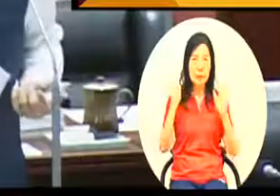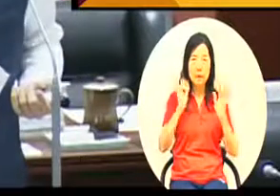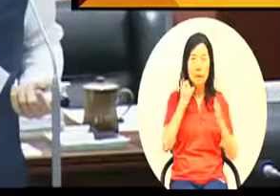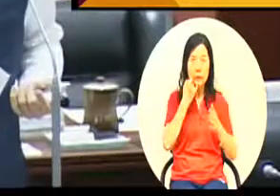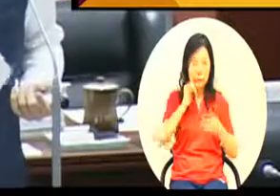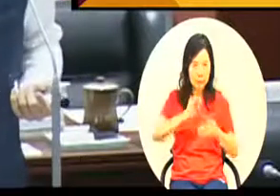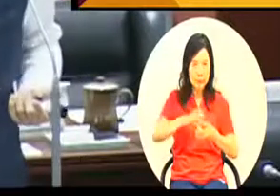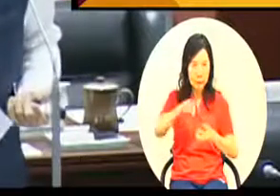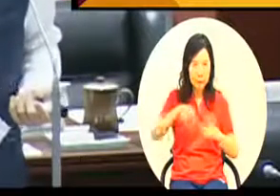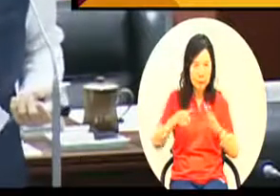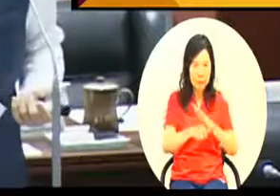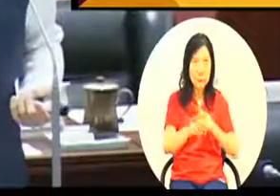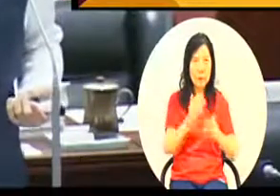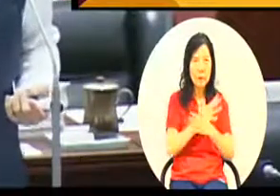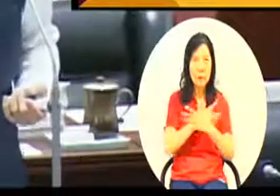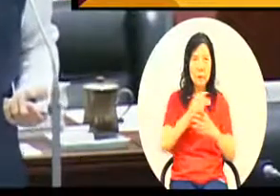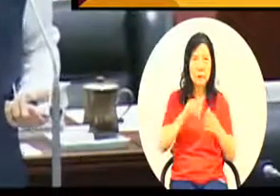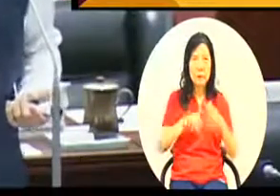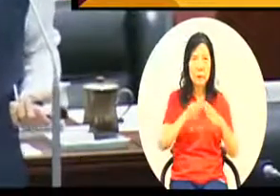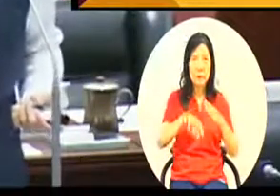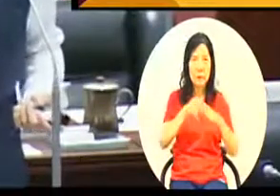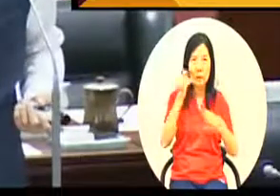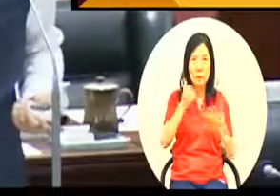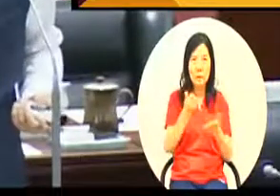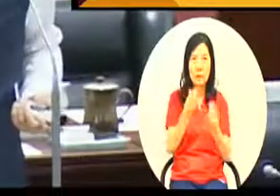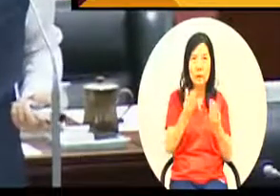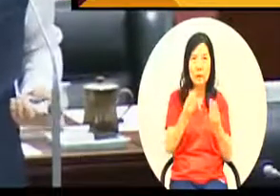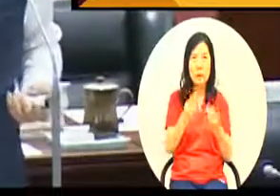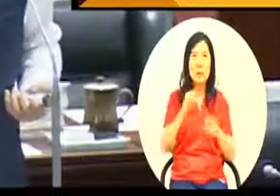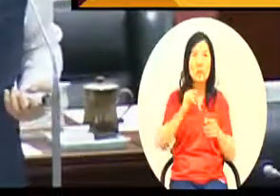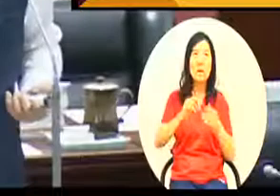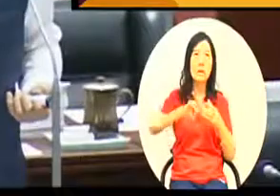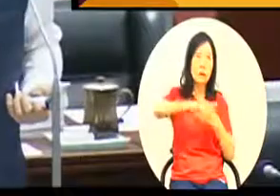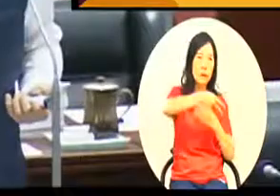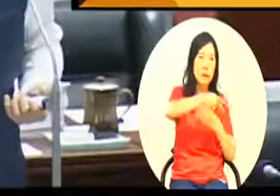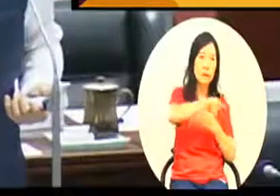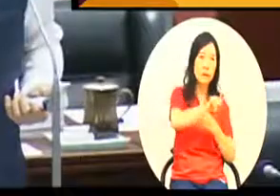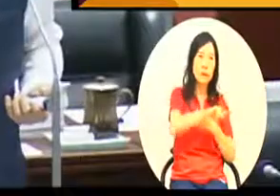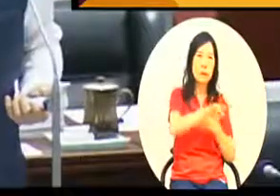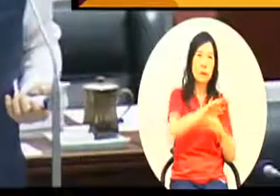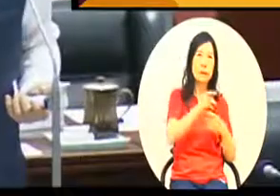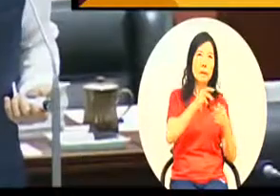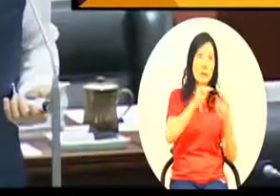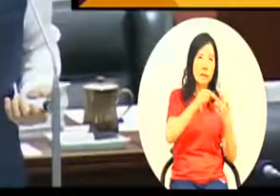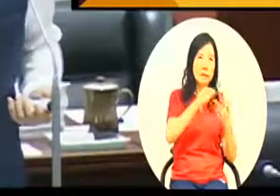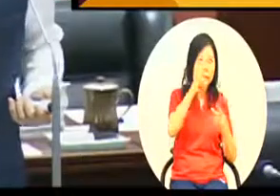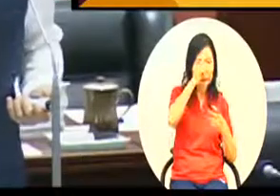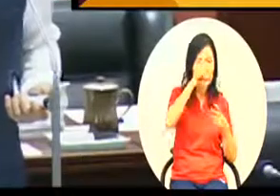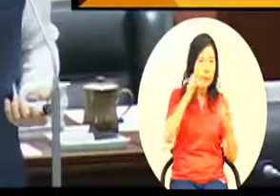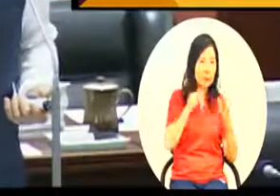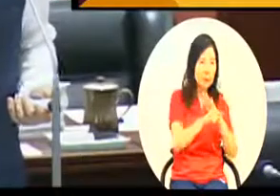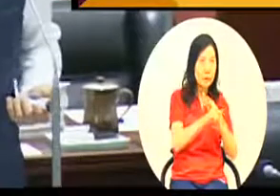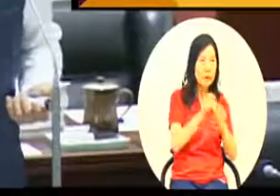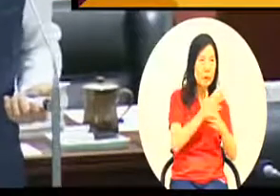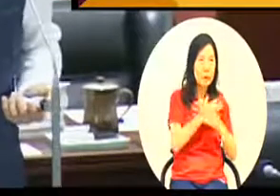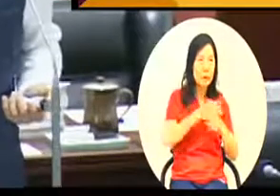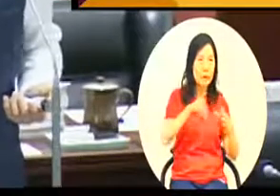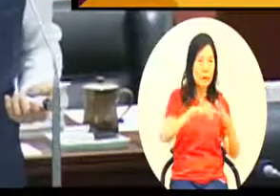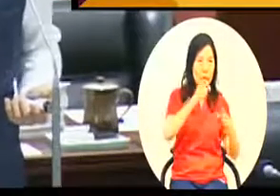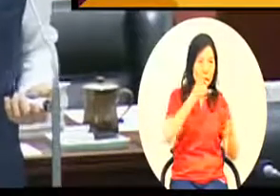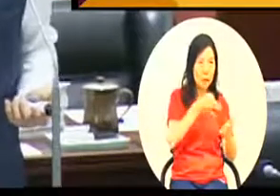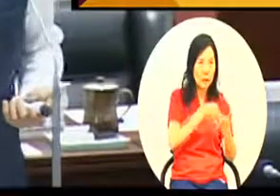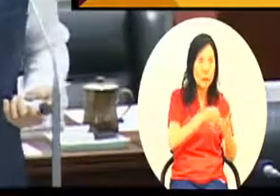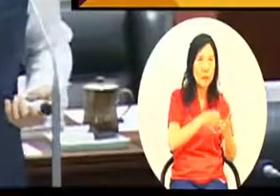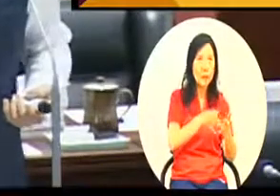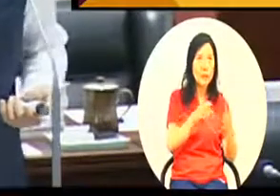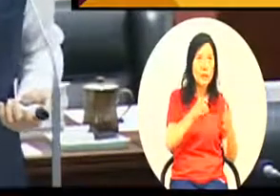园。我今天如果没有抽到，我明天赶快跑去另外一间幼稚园，我第二志愿的幼稚园，我继续去报名，然后抽签没